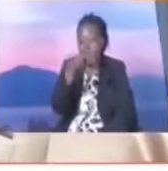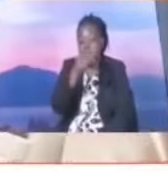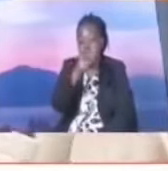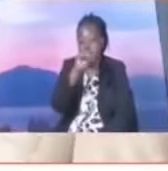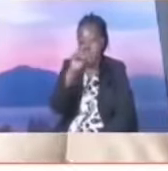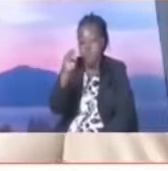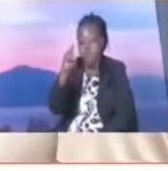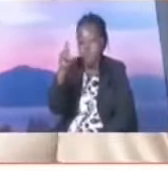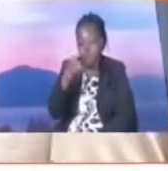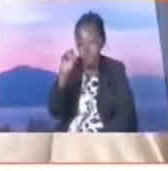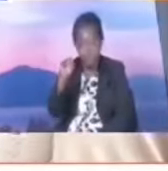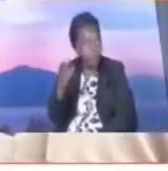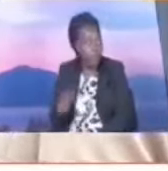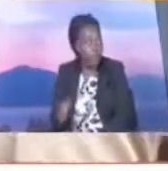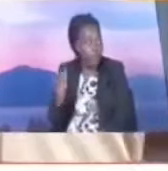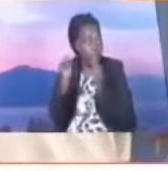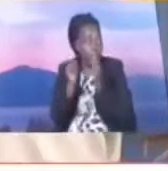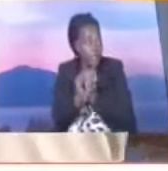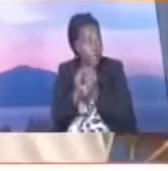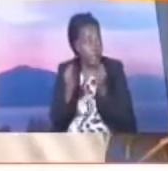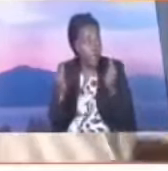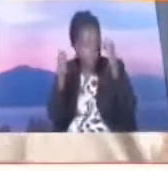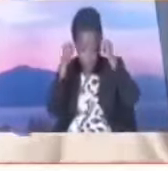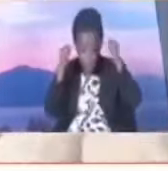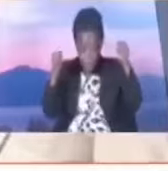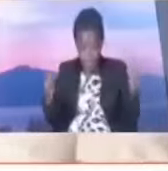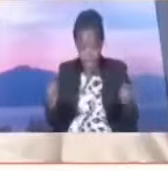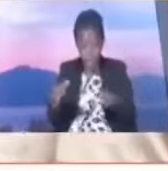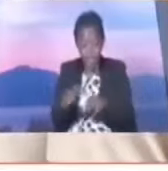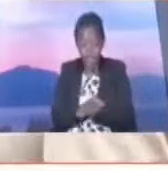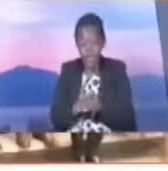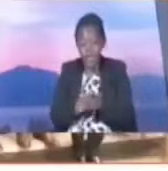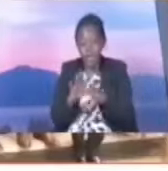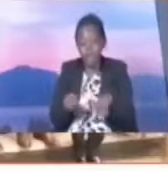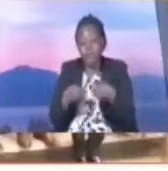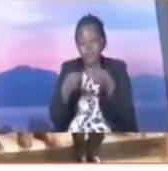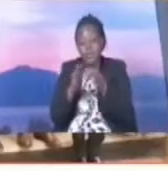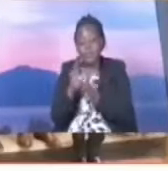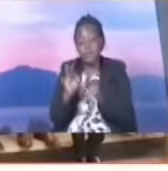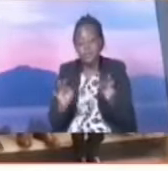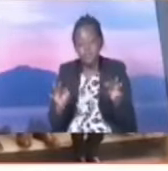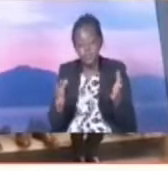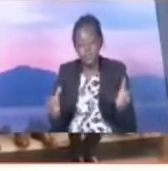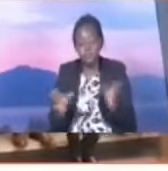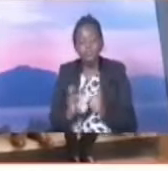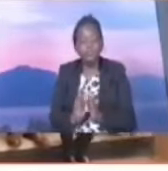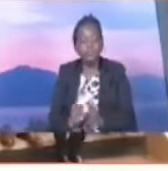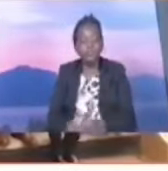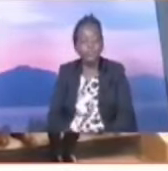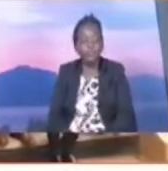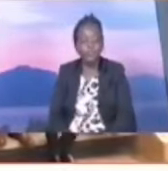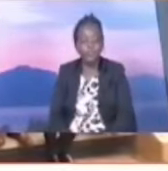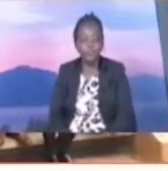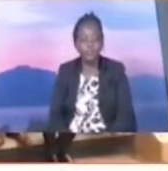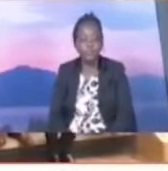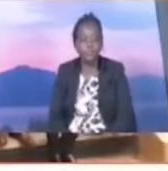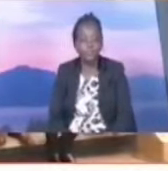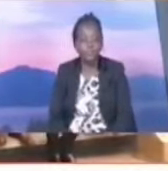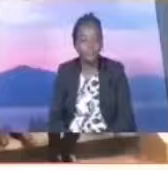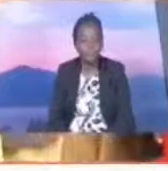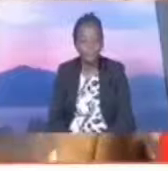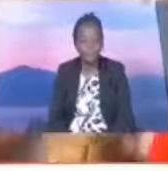10 enganda Jeno zawaddeyo ng'ebirabo. Ronald Kakooza yakusakidde gwino ku